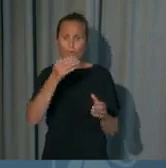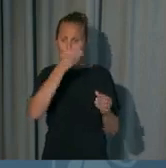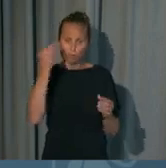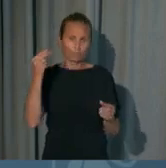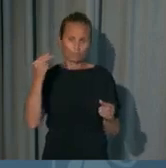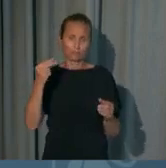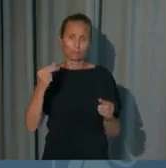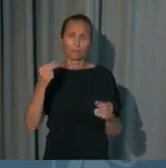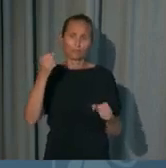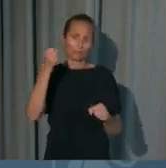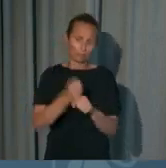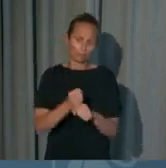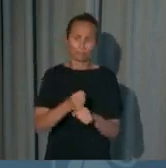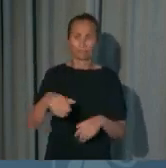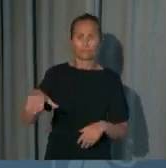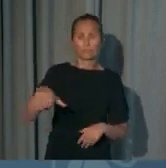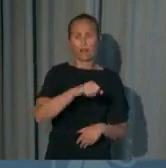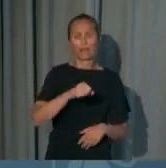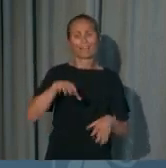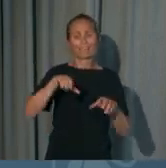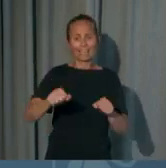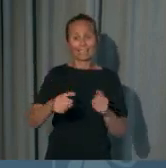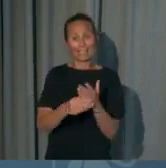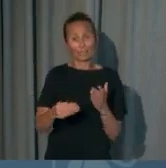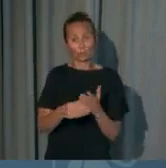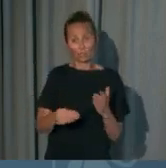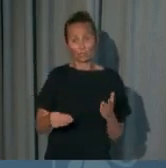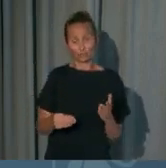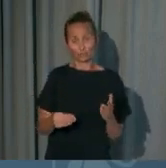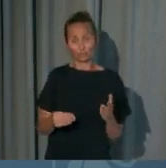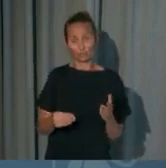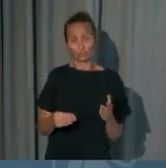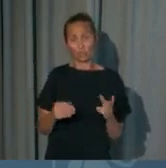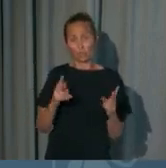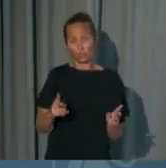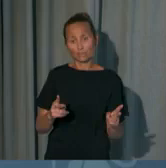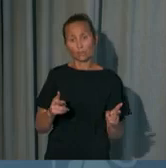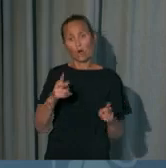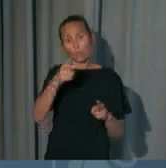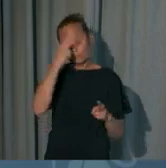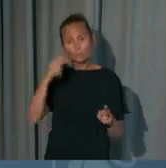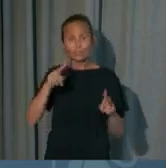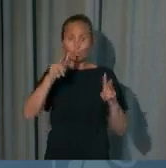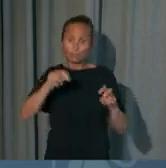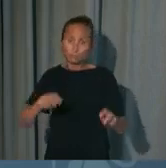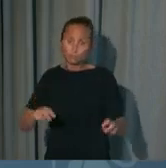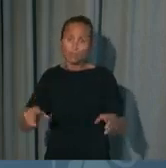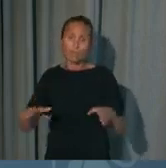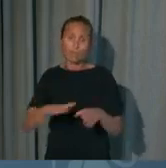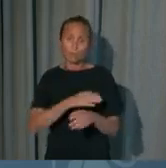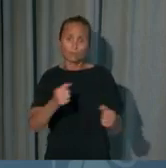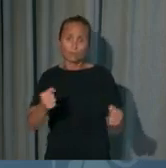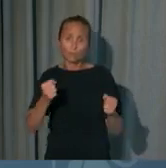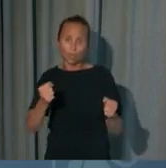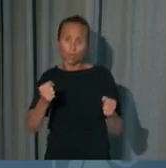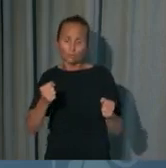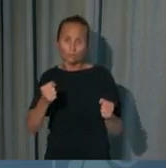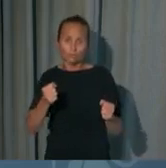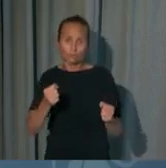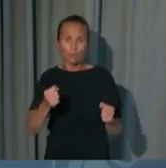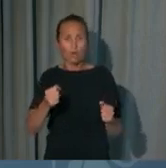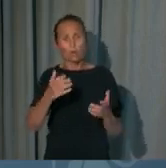alle tilgjengelige ressurser. Politiet etterforsker saken med fullt trykk.